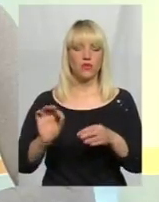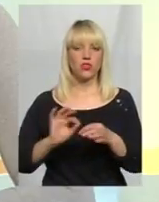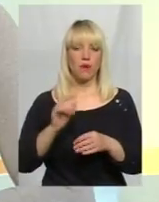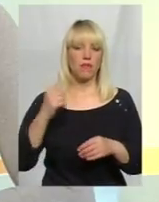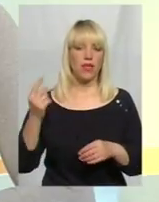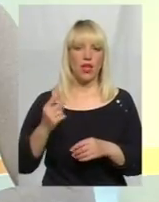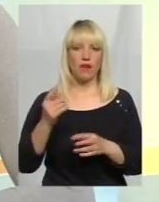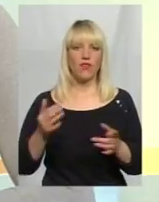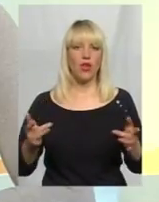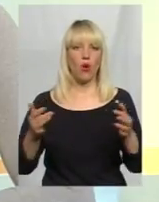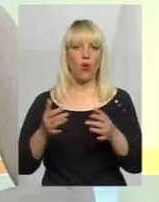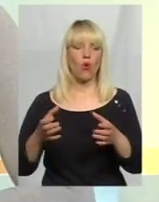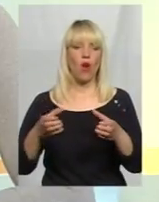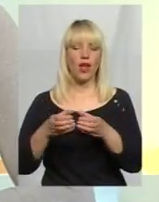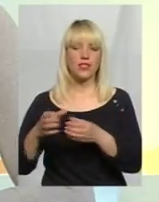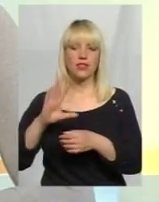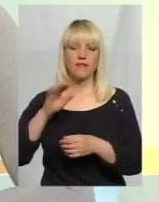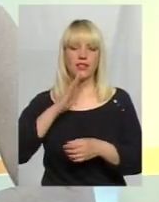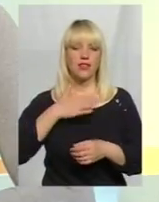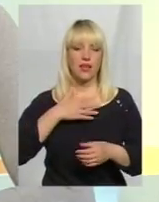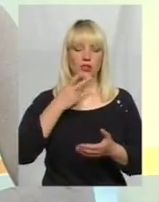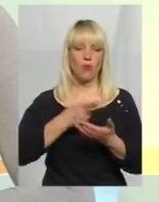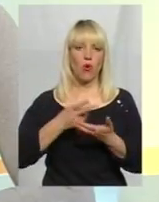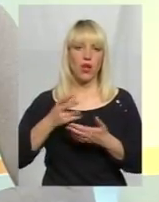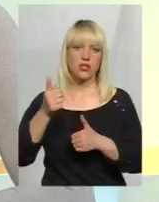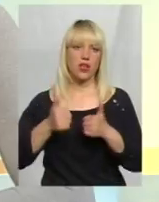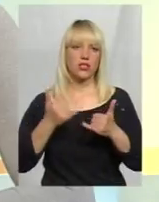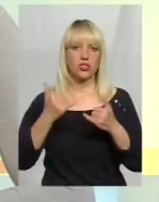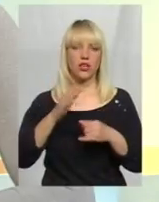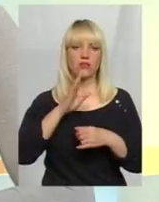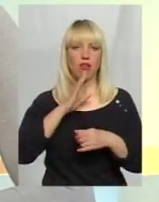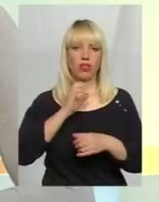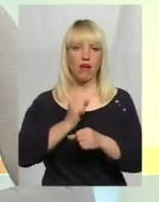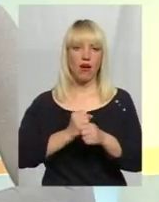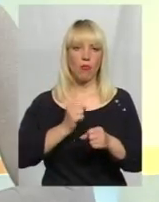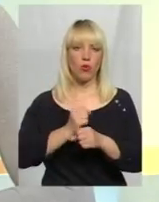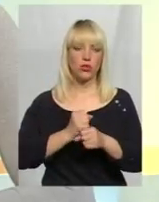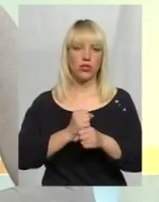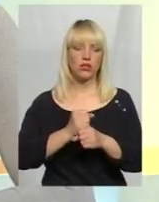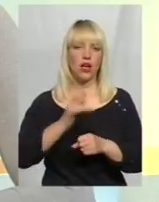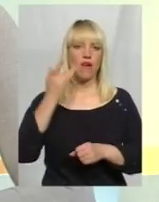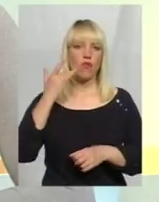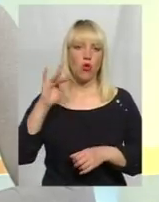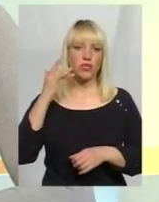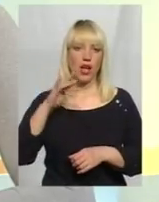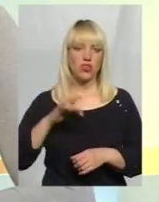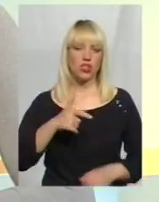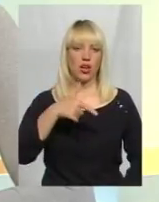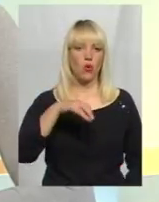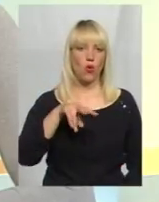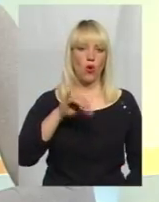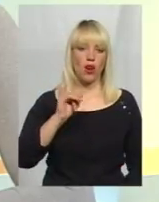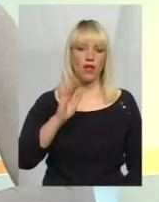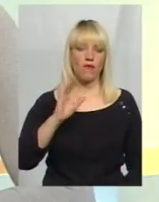все наши показы и конкурсы. Сейчас она работает в Лос-Анджелесе и работает в Голливуде с самыми